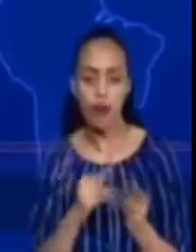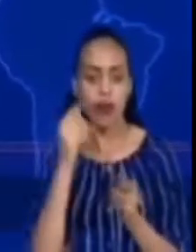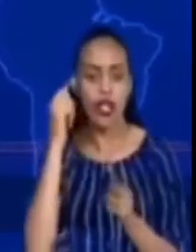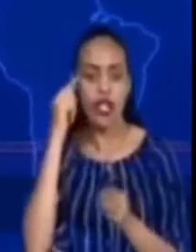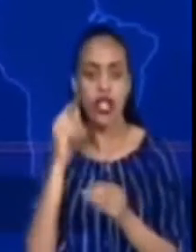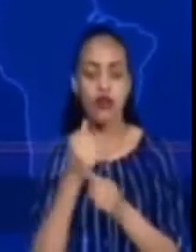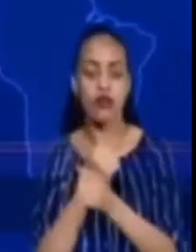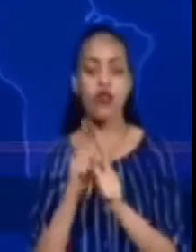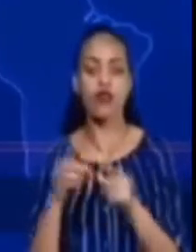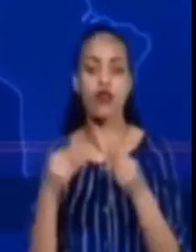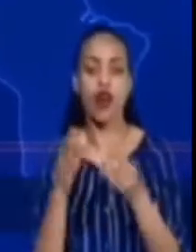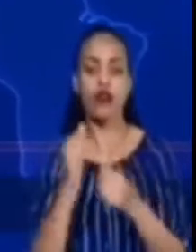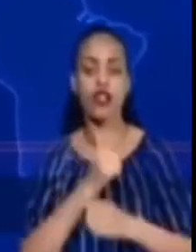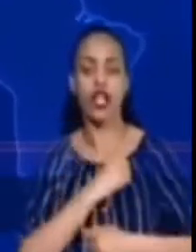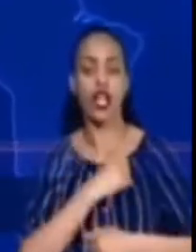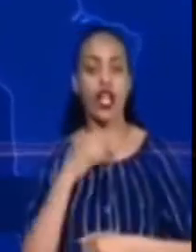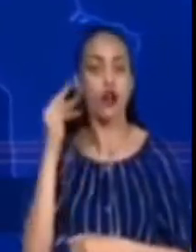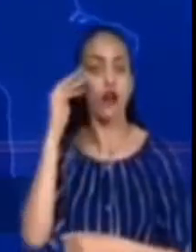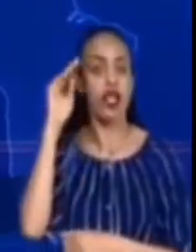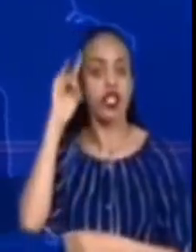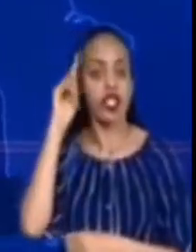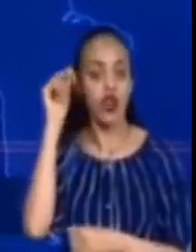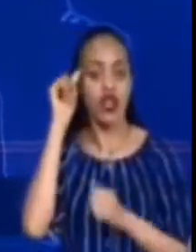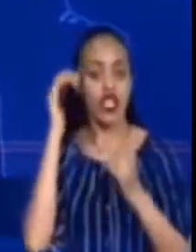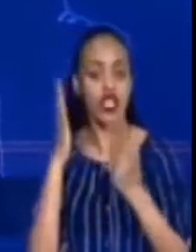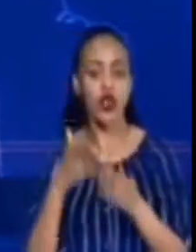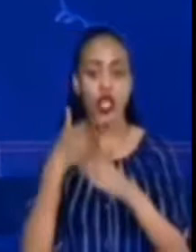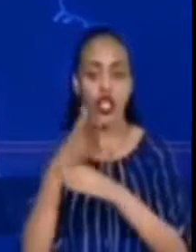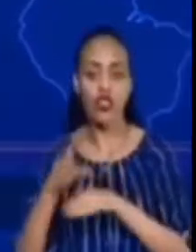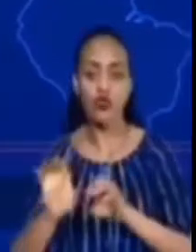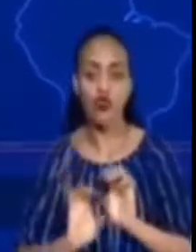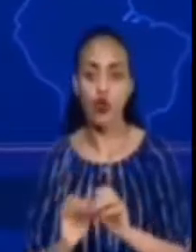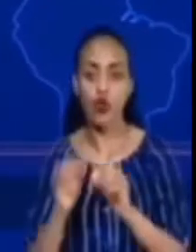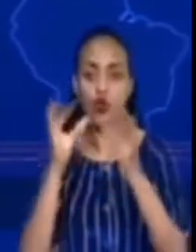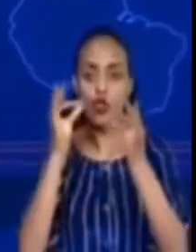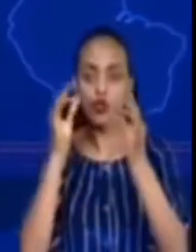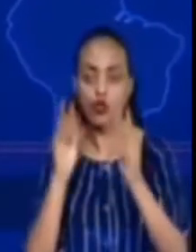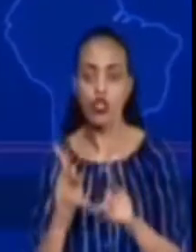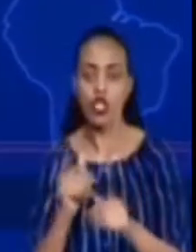ንገሩን እስኪ፣ ገደል ግቡ የእናንተን አስተማሪ ብሎ የሚሳደብ ነው ወይ?